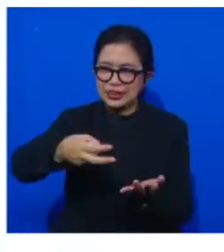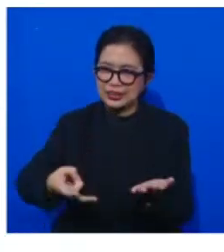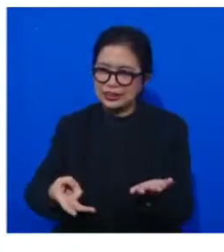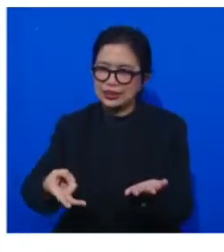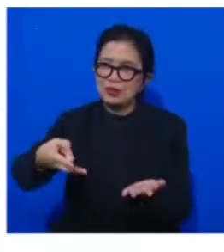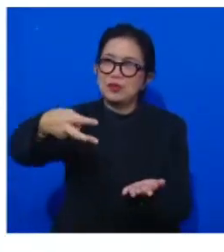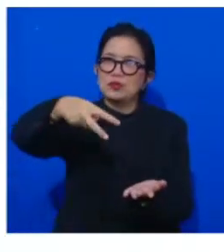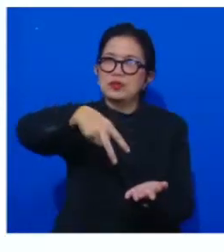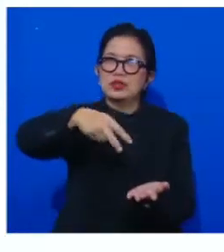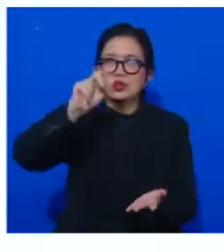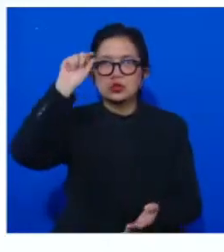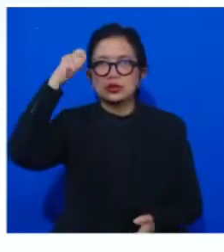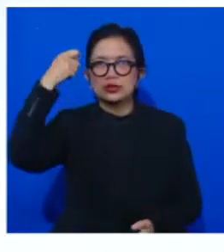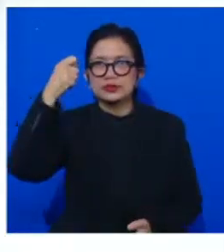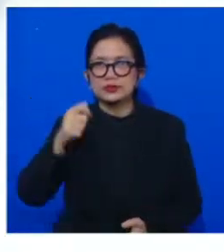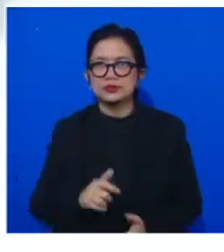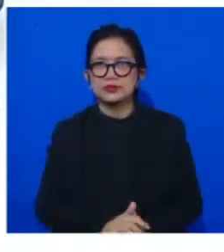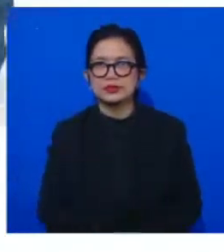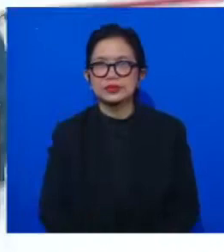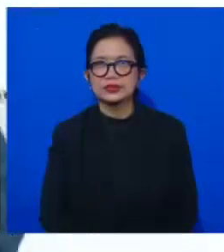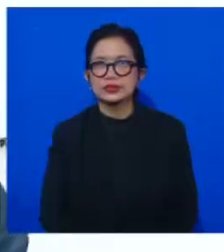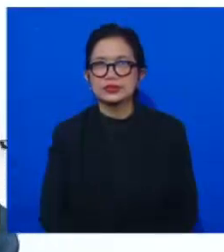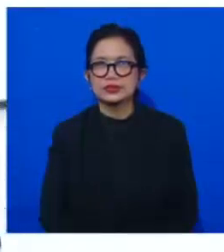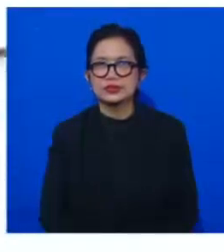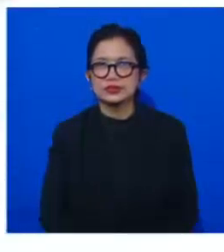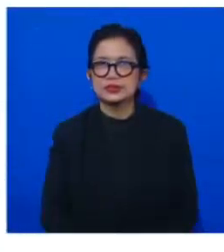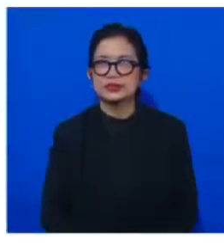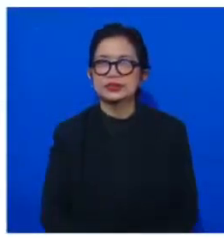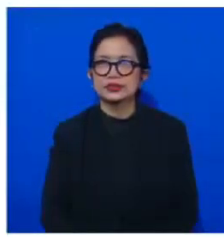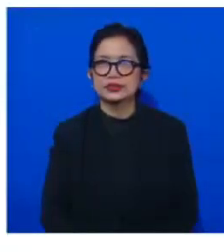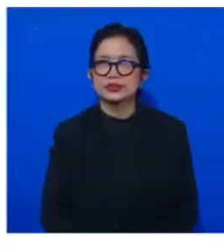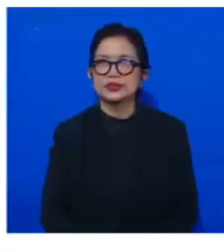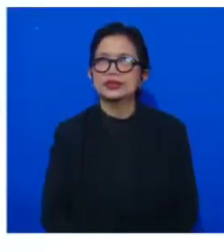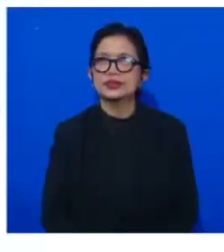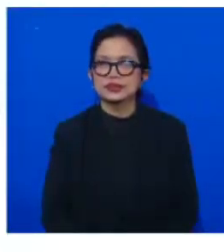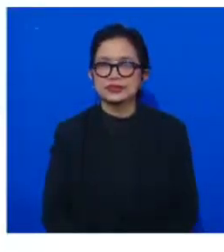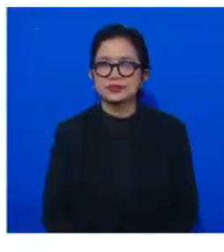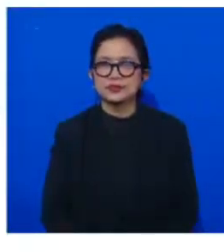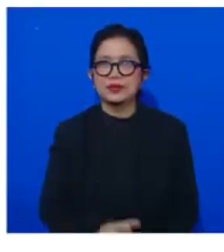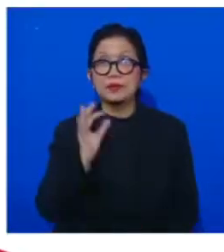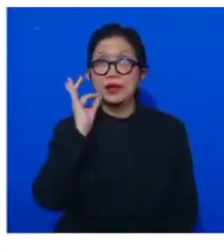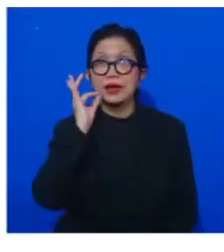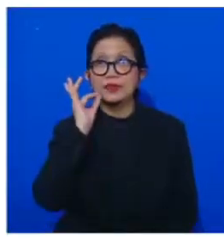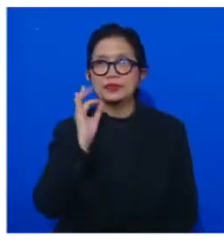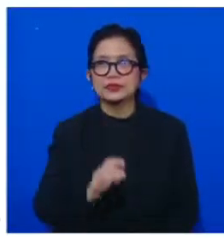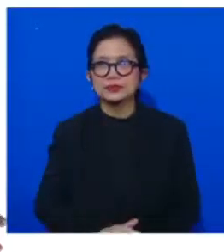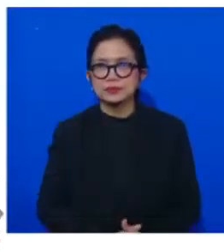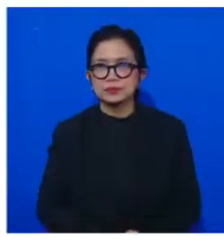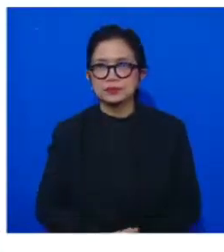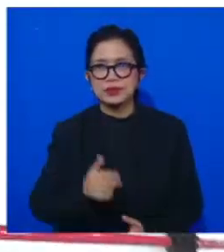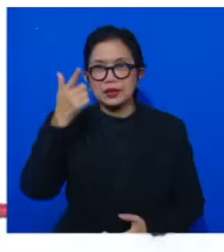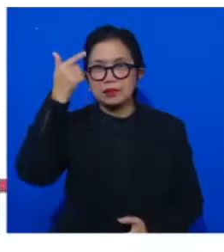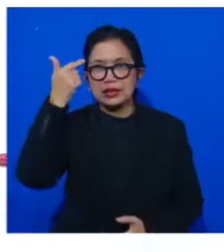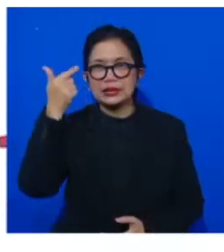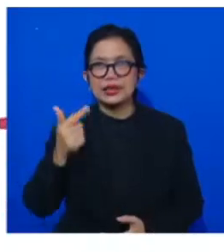jadi miring dulu. Oh ya Allah maafkan ya mas ya, saya merepotkan. Tapi tetap seru loh, jadi ini masih belajar di